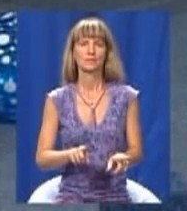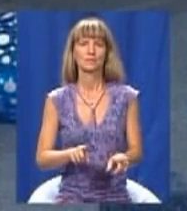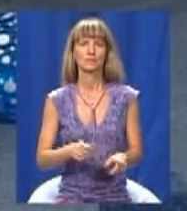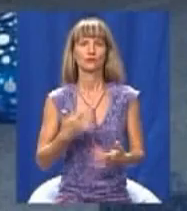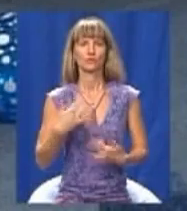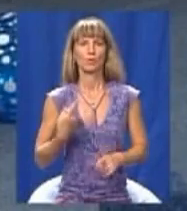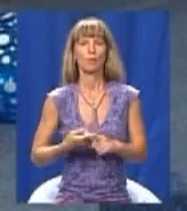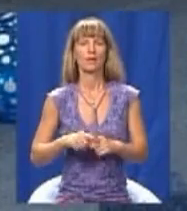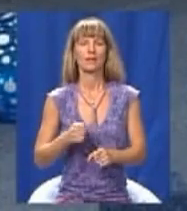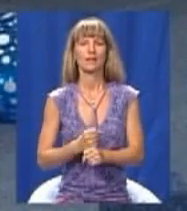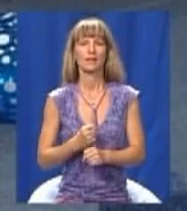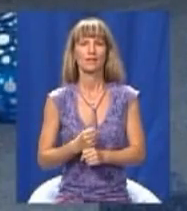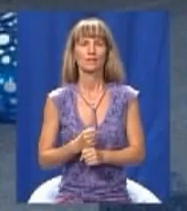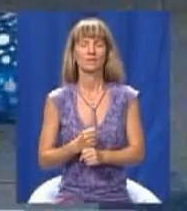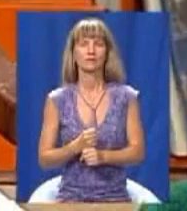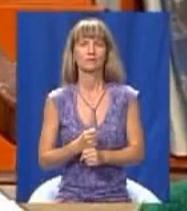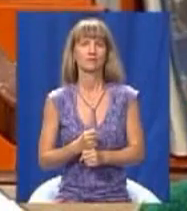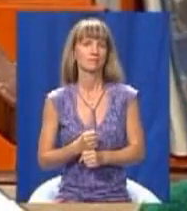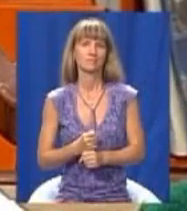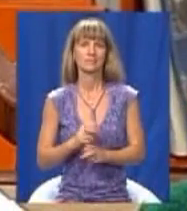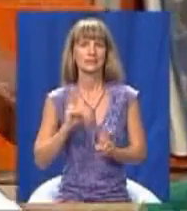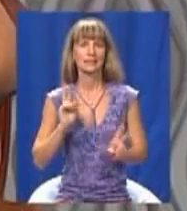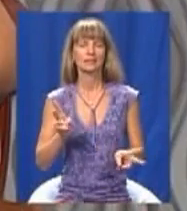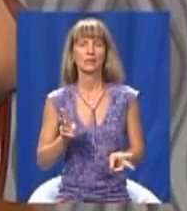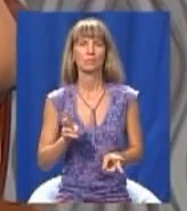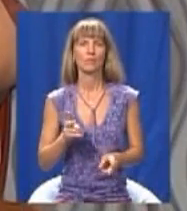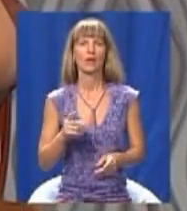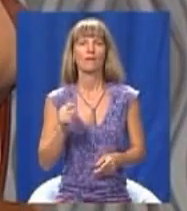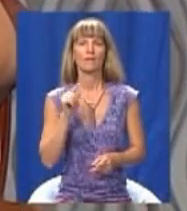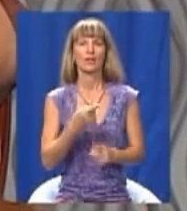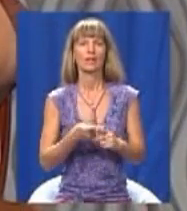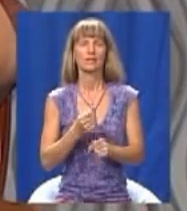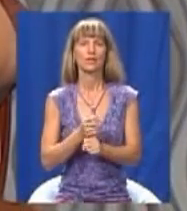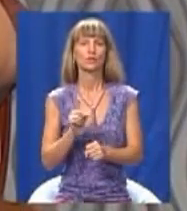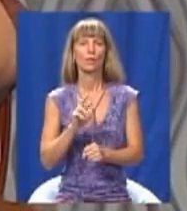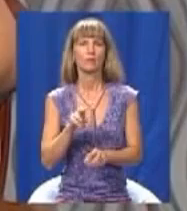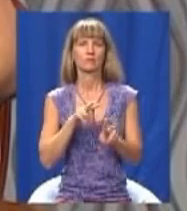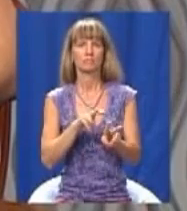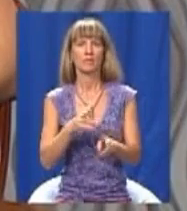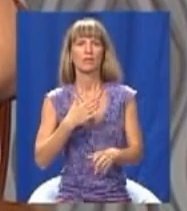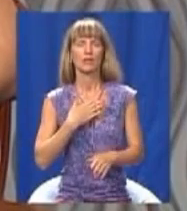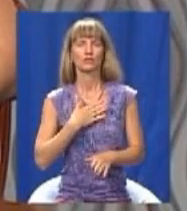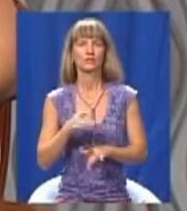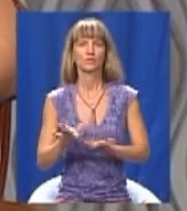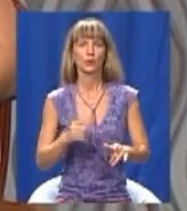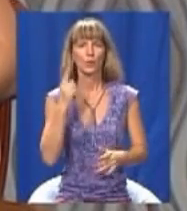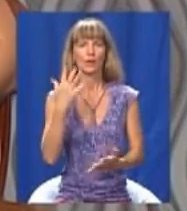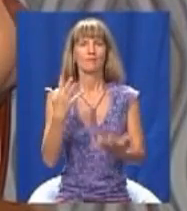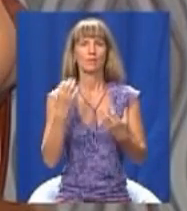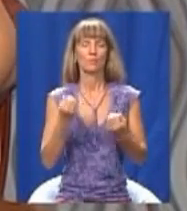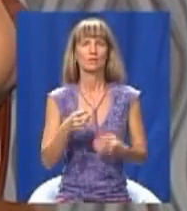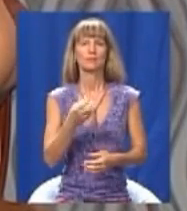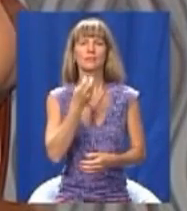знаєте, для чого вони це роблять? Нет. Вони це роблять, щоб контролювати наші дії. Уявляєте? Просто